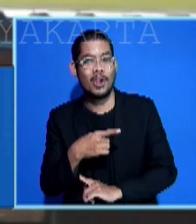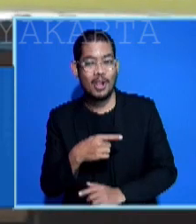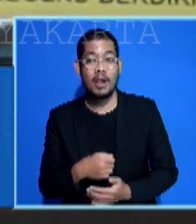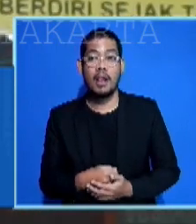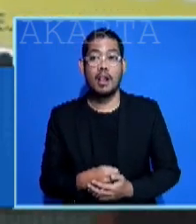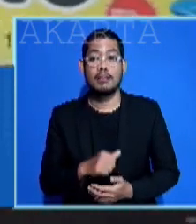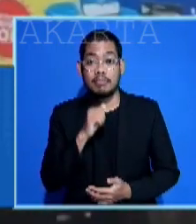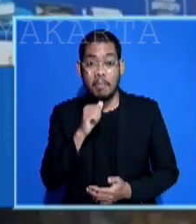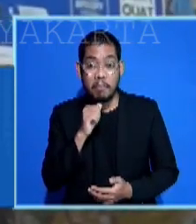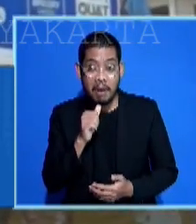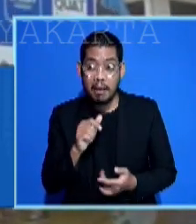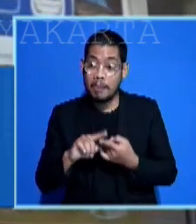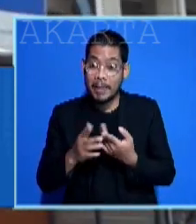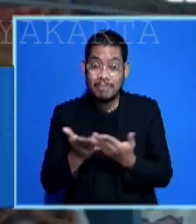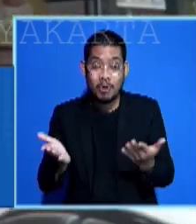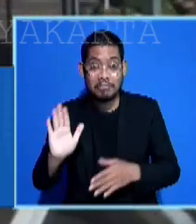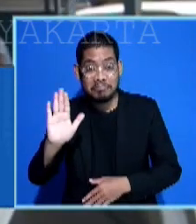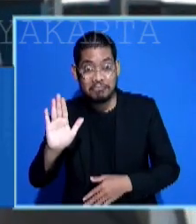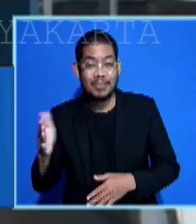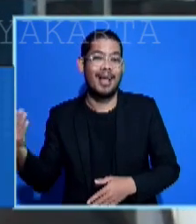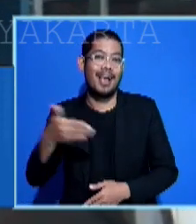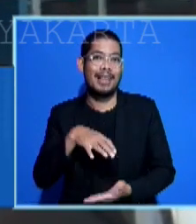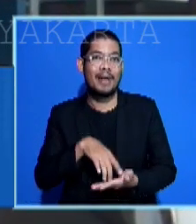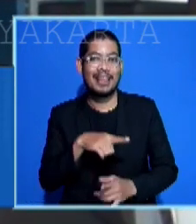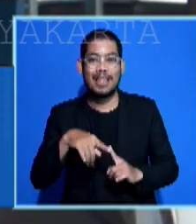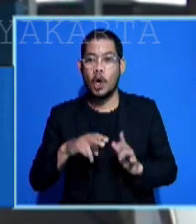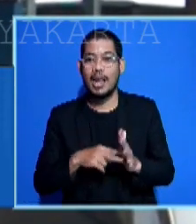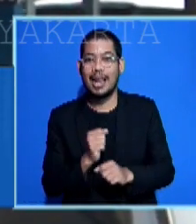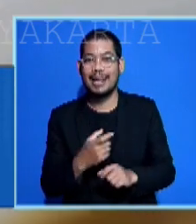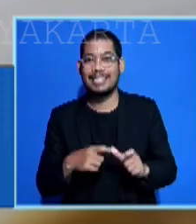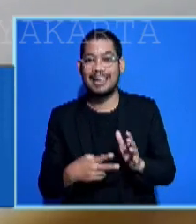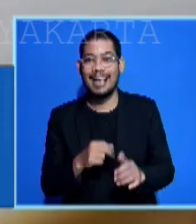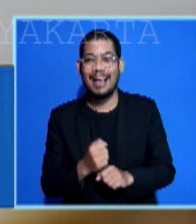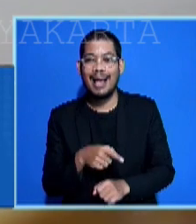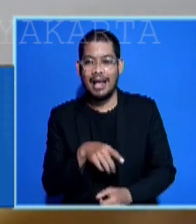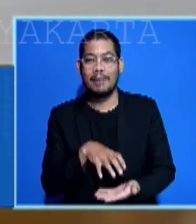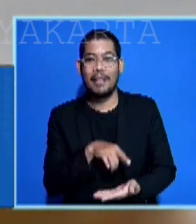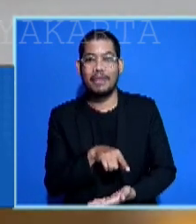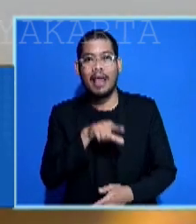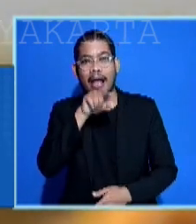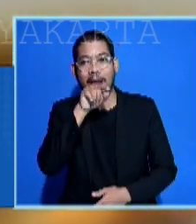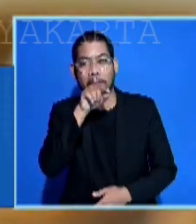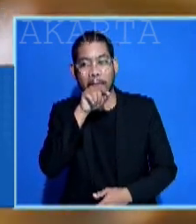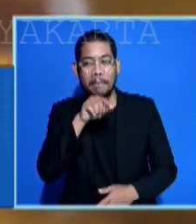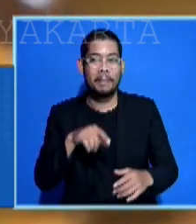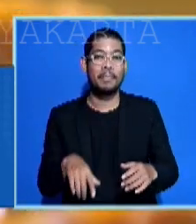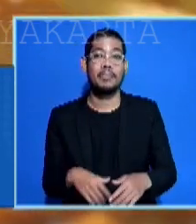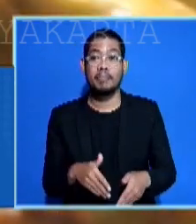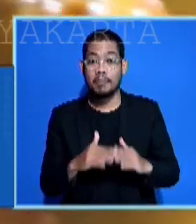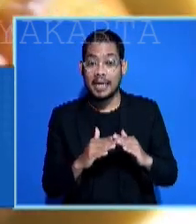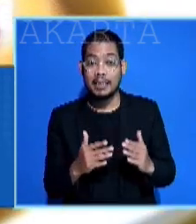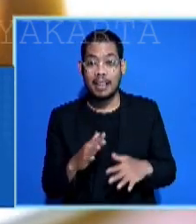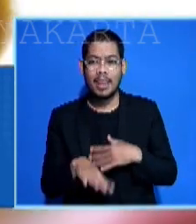kenal sama tongseng legendaris satu ini? Ya, ini dia tongseng Ayam Sudimoro yang sudah berdiri sejak